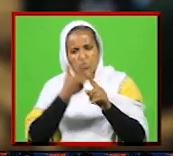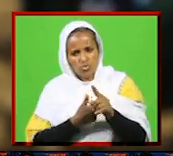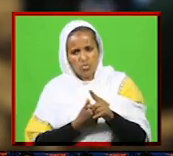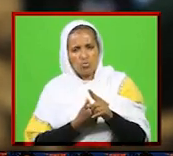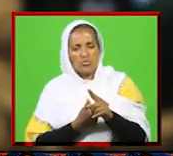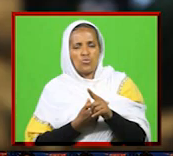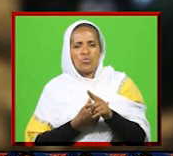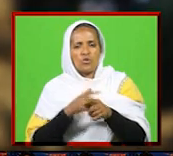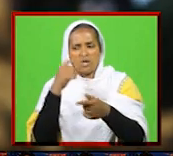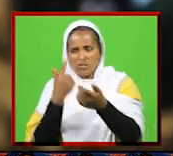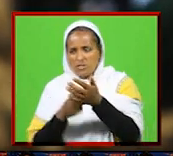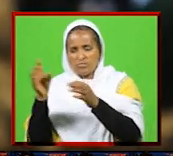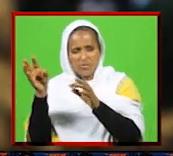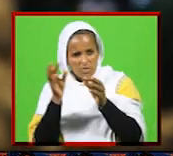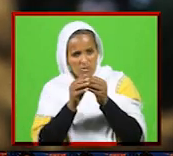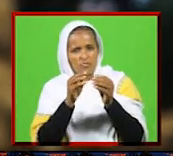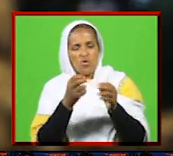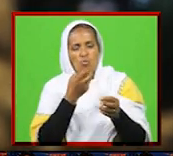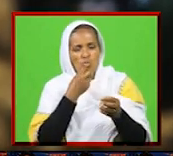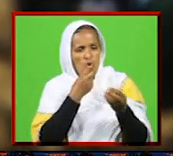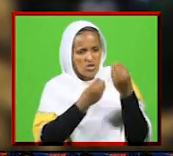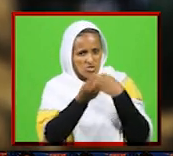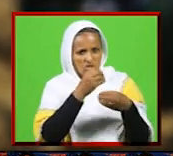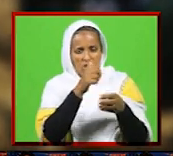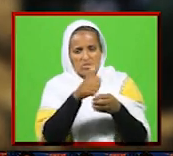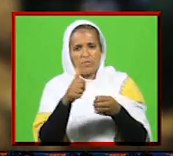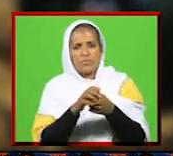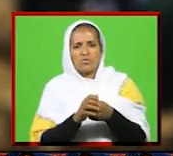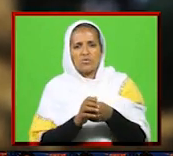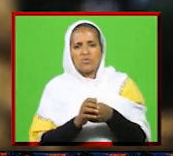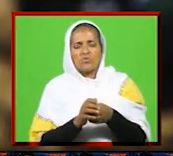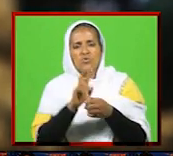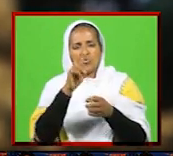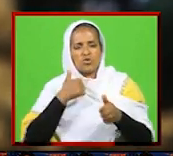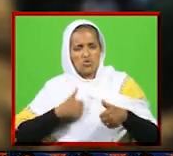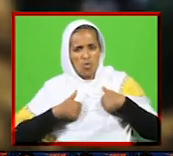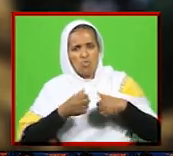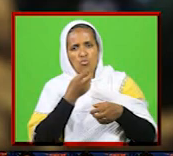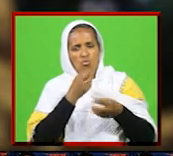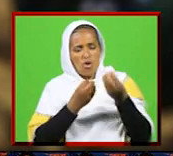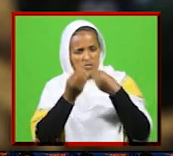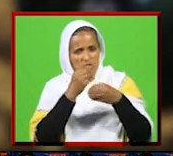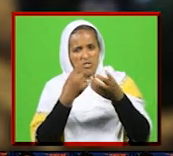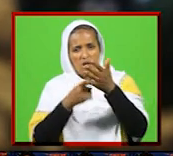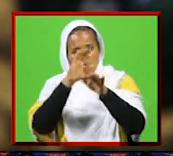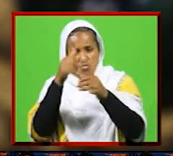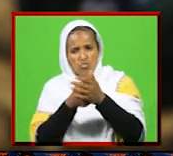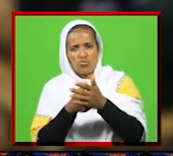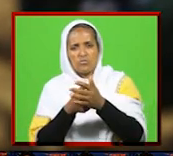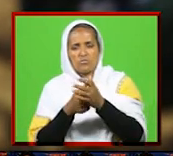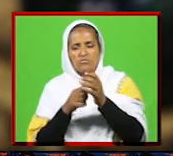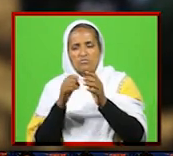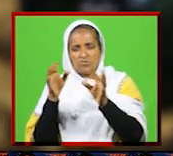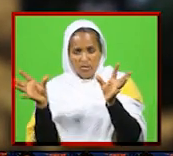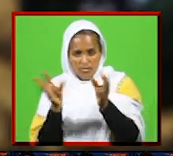በየወሩ በየሁለት ወሩ በየሶስት ወሩ ምንም ከዚያች ብለቅም ከዚያች ውሃ ሽጬ አዲስ አበባ ለሻውሮች ነበር